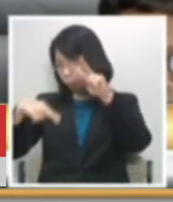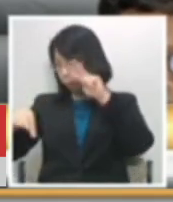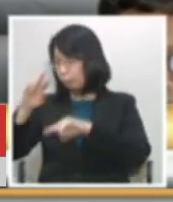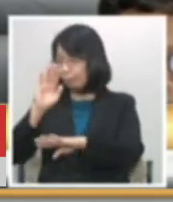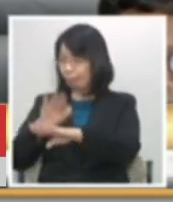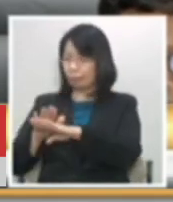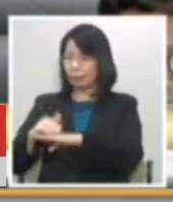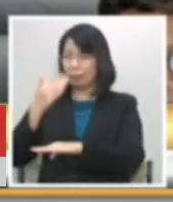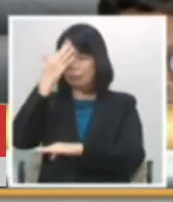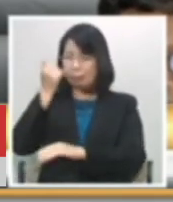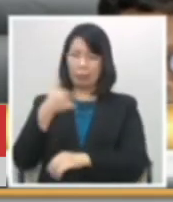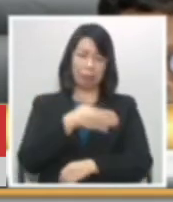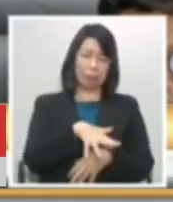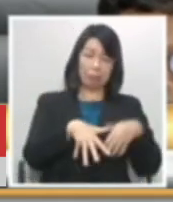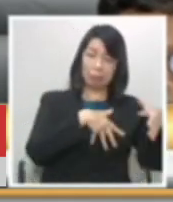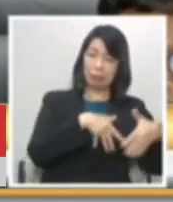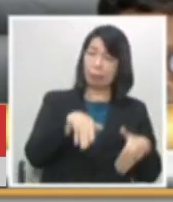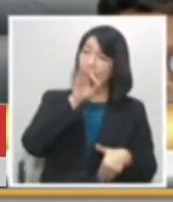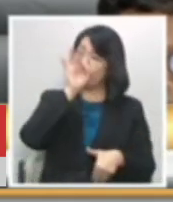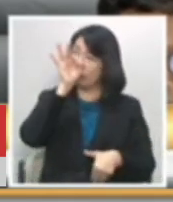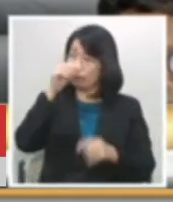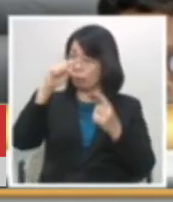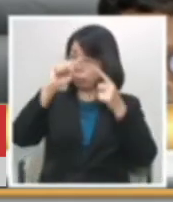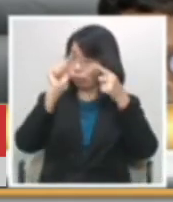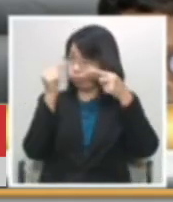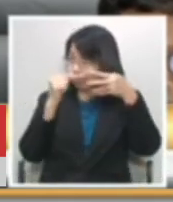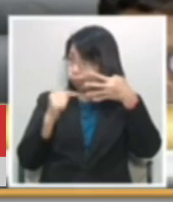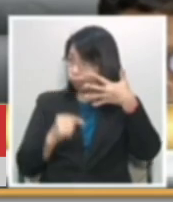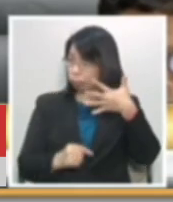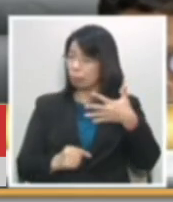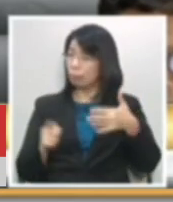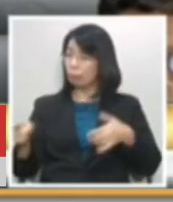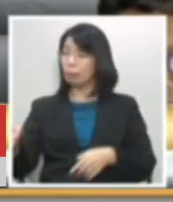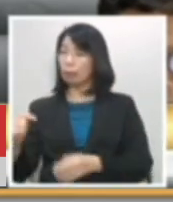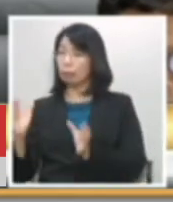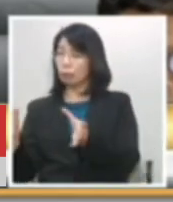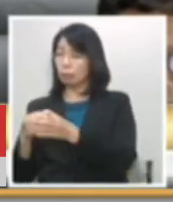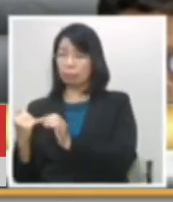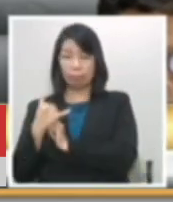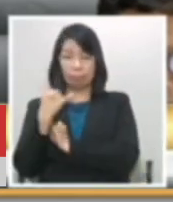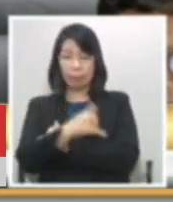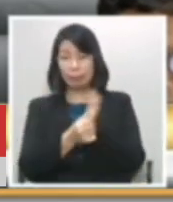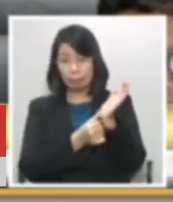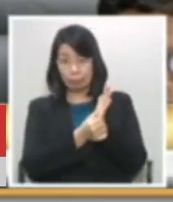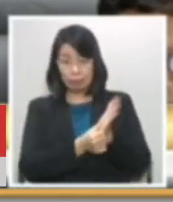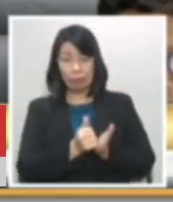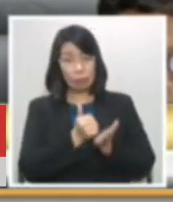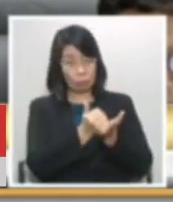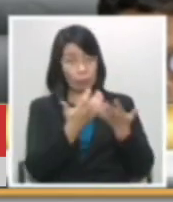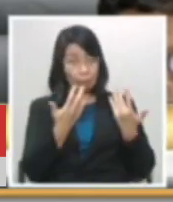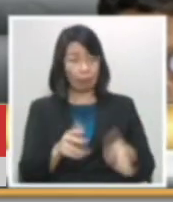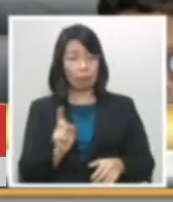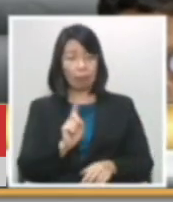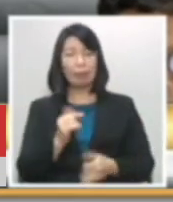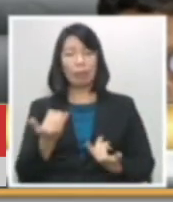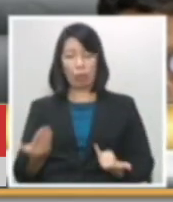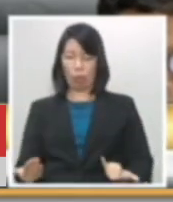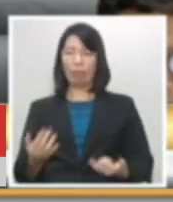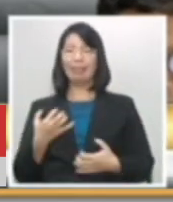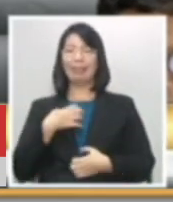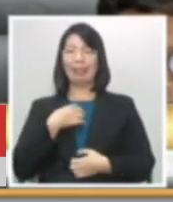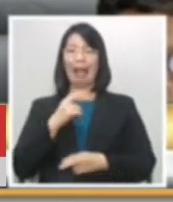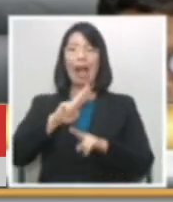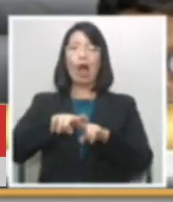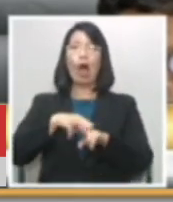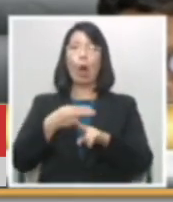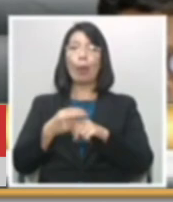าวบ้านเขาไปร้องเรียนท่านได้แก้ไขปัญหาอะไรได้บ้างให้แก่พี่น้องประชาชนของขวัญปีใหม่อยากจะได้จ